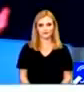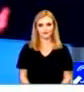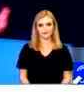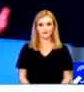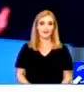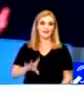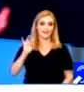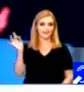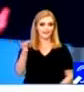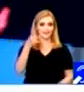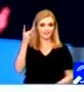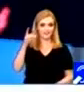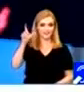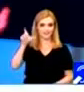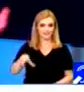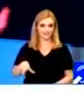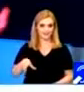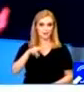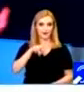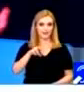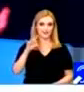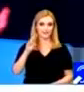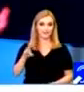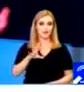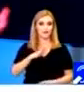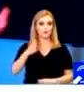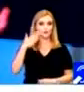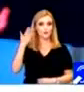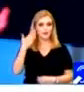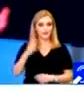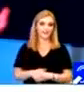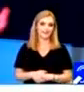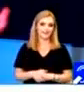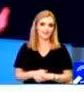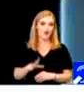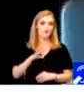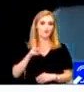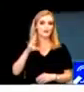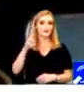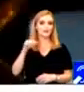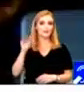Celebra Paris Hilton a făcut senzația azi noapte pe litoralul românesc al Mării Negre în calitate de DJ.